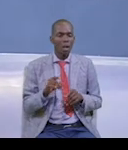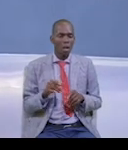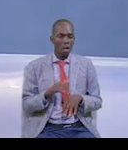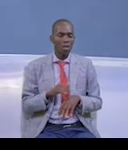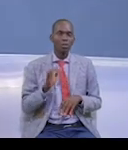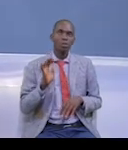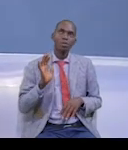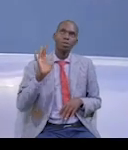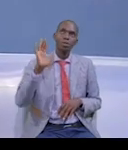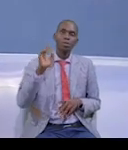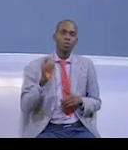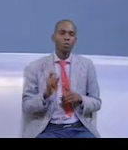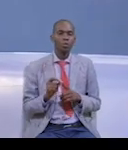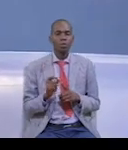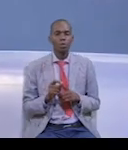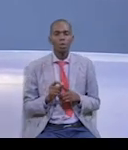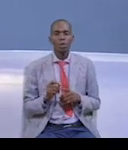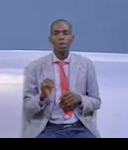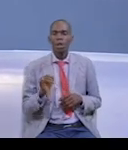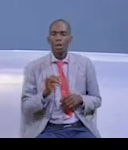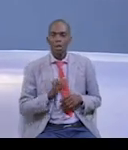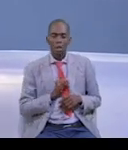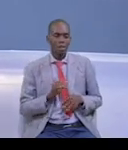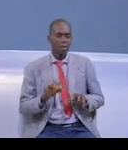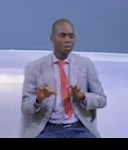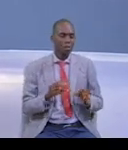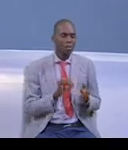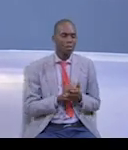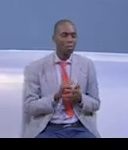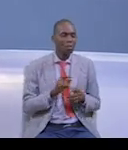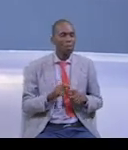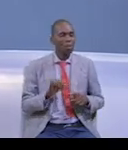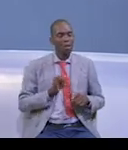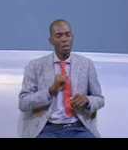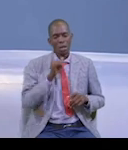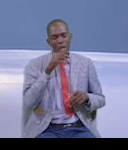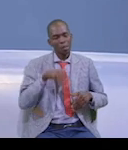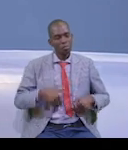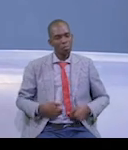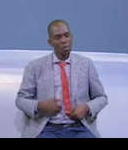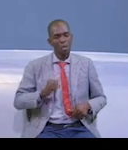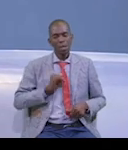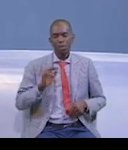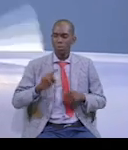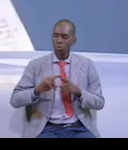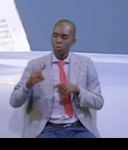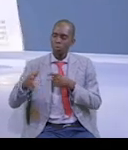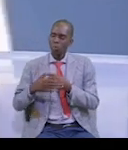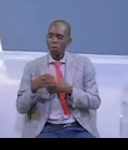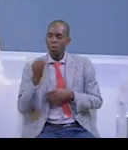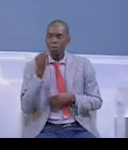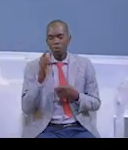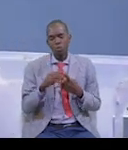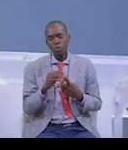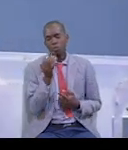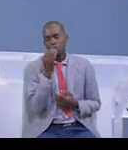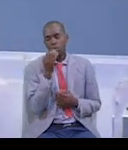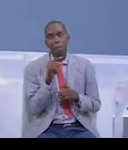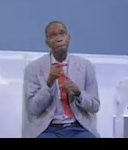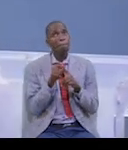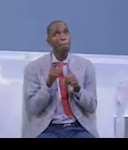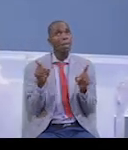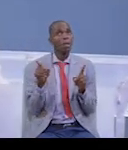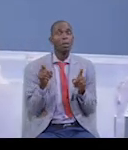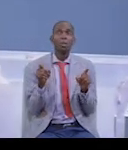అయినా నీ మాట చొప్పున. I did that, but I need to go back home and eat. నేను చేశానయ్యా, ఇంటికి వెళ్ళి భోజనం చేయాలి. Watch at your